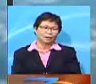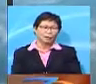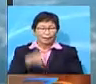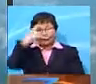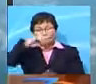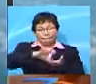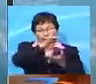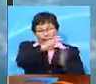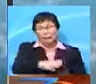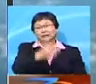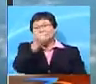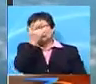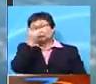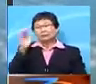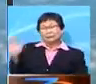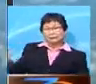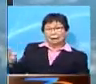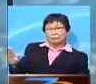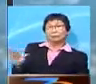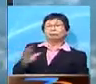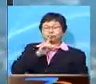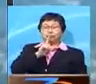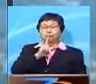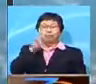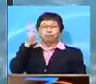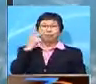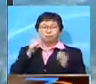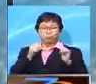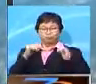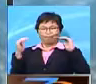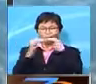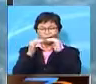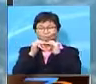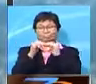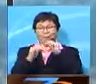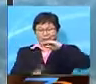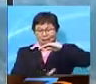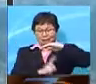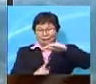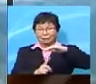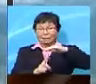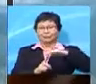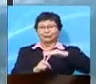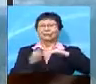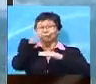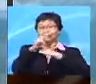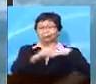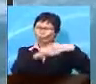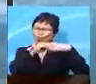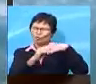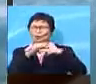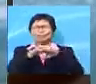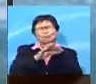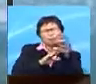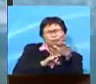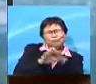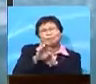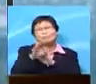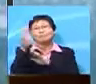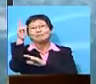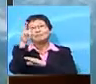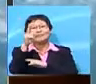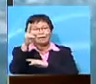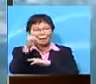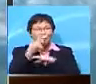Bagi pelabur Jerman pula, mereka mengakui keadaan politik yang stabil dan dasar kerajaan yang mesra perniagaan. Faktor utama mendorong mereka memilih